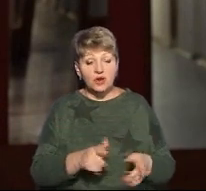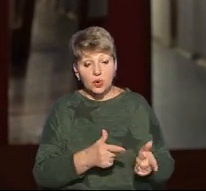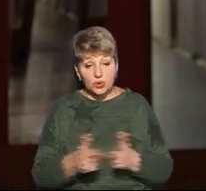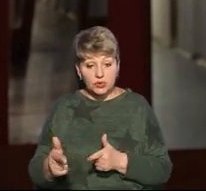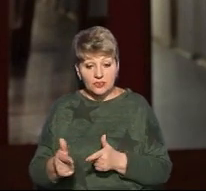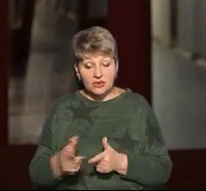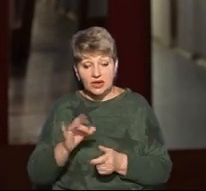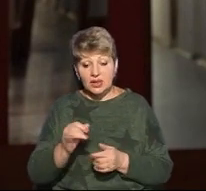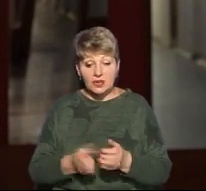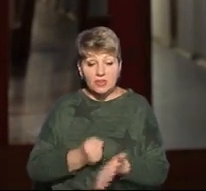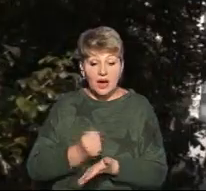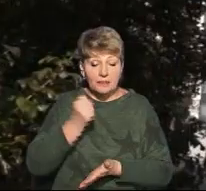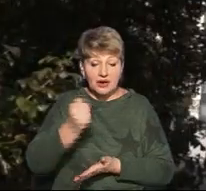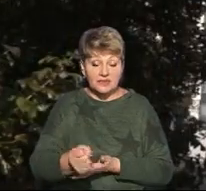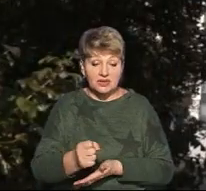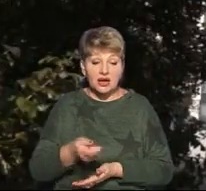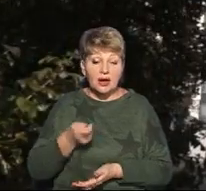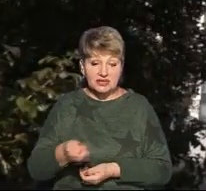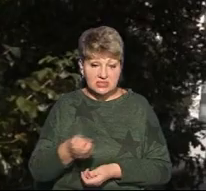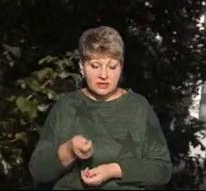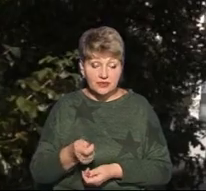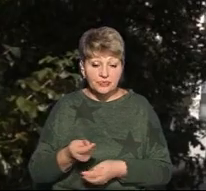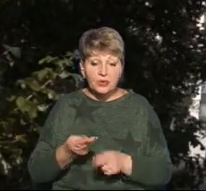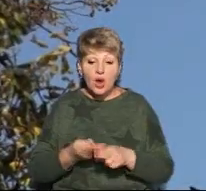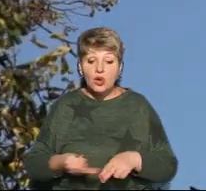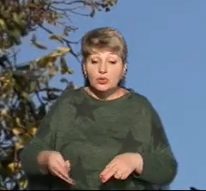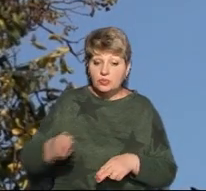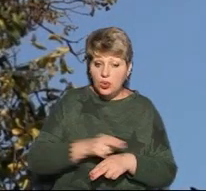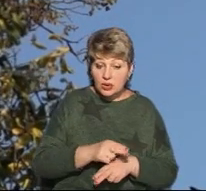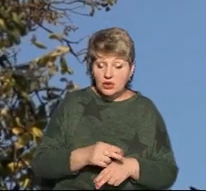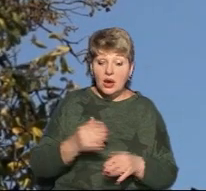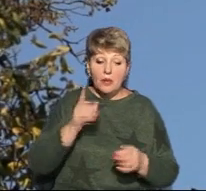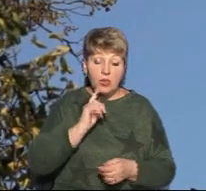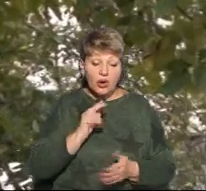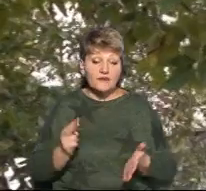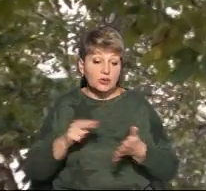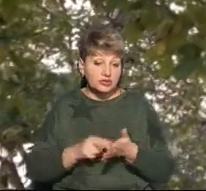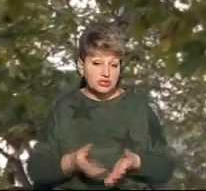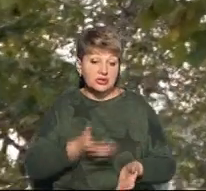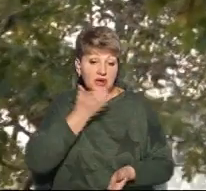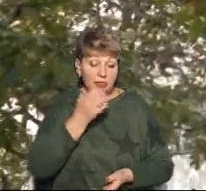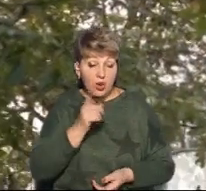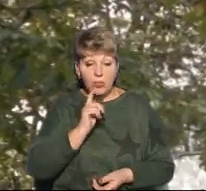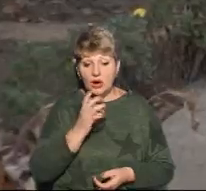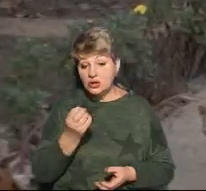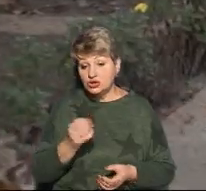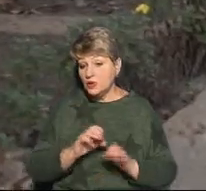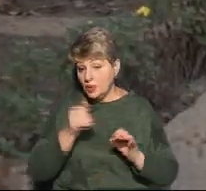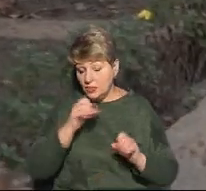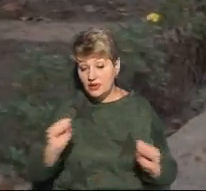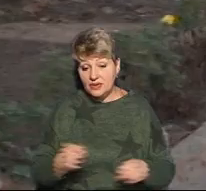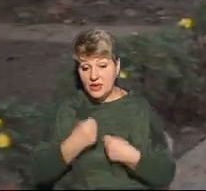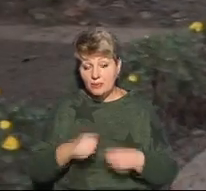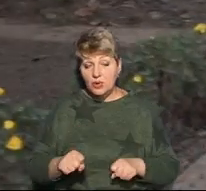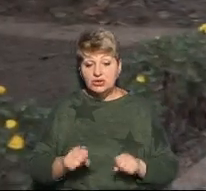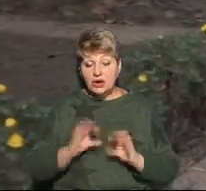спрямовані в казначейство. Чекаємо оплату. Попри сплату боргу, вімкнути опалення поки що неможливо, пояснює Віктор Крупадаря, начальник газової